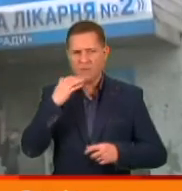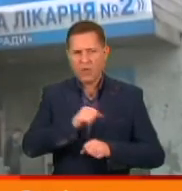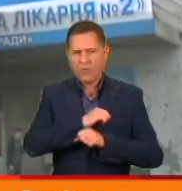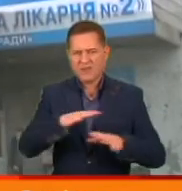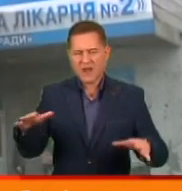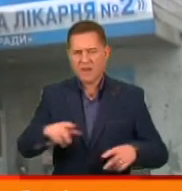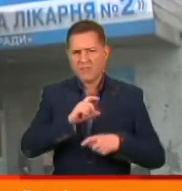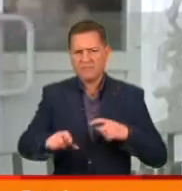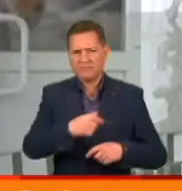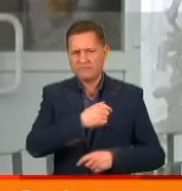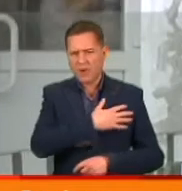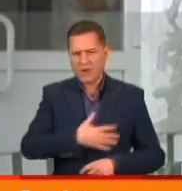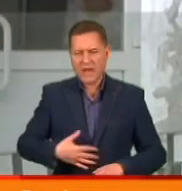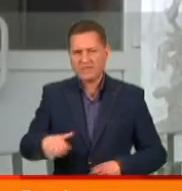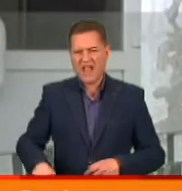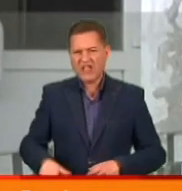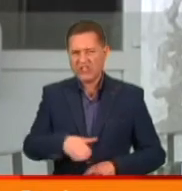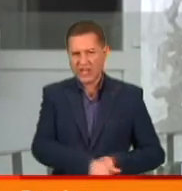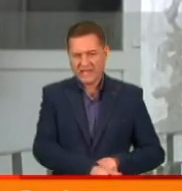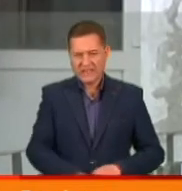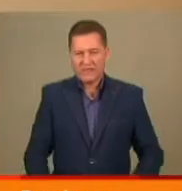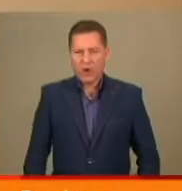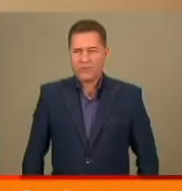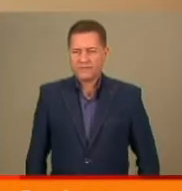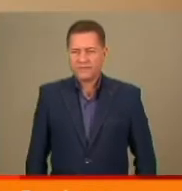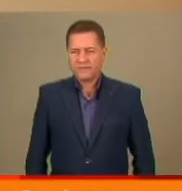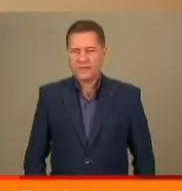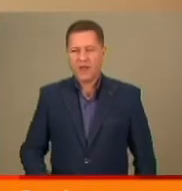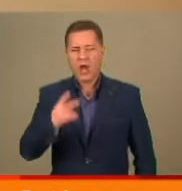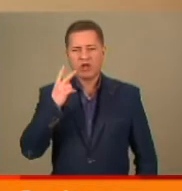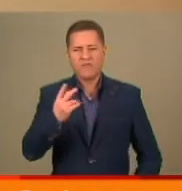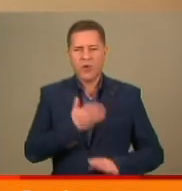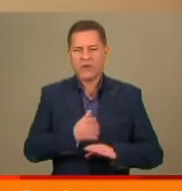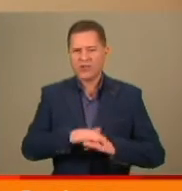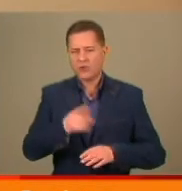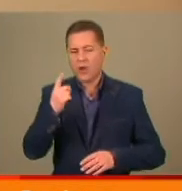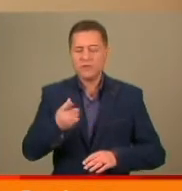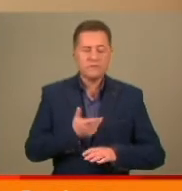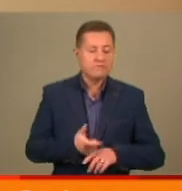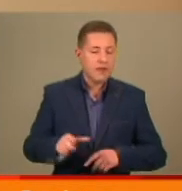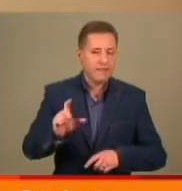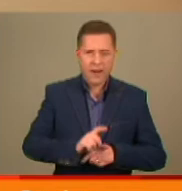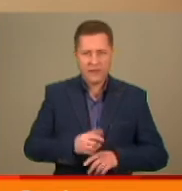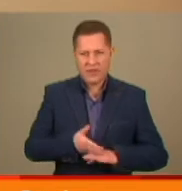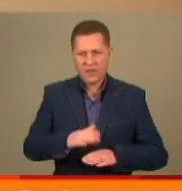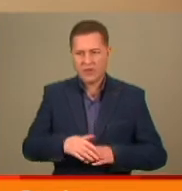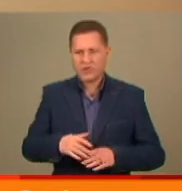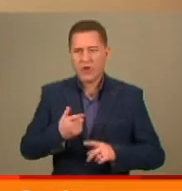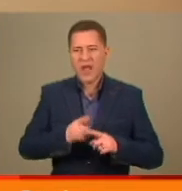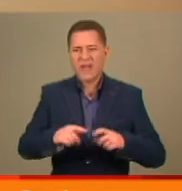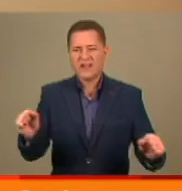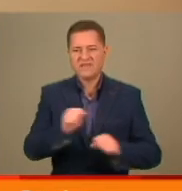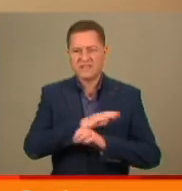з осколковими пораненнями нижніх кінцівок. Двоє тяжелих, один крайне тяжелий. Це взривна травма,